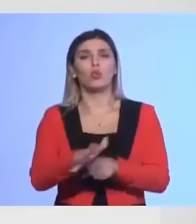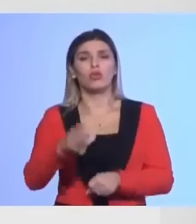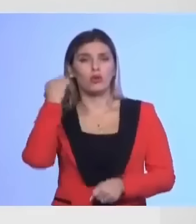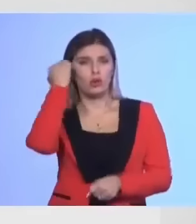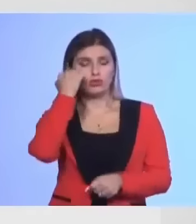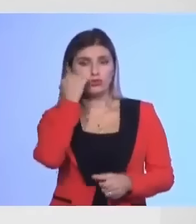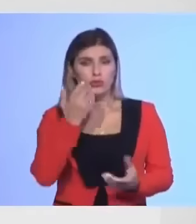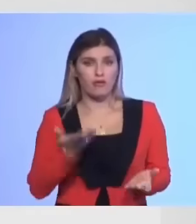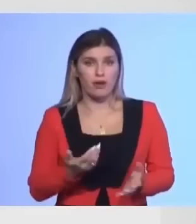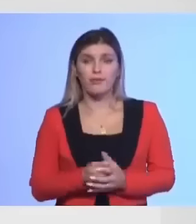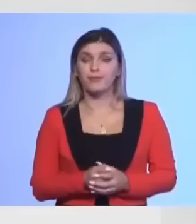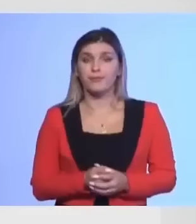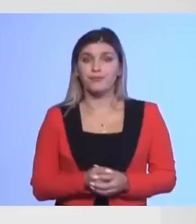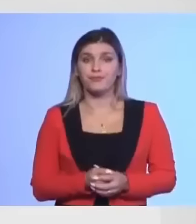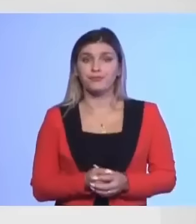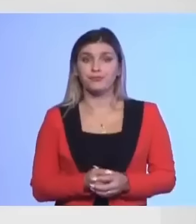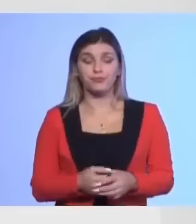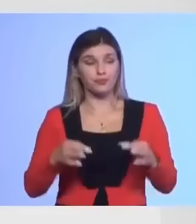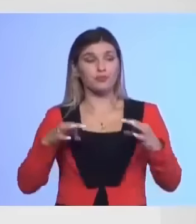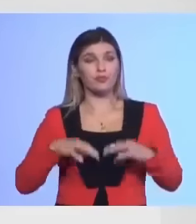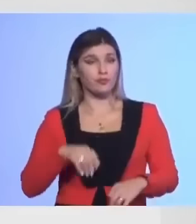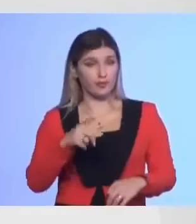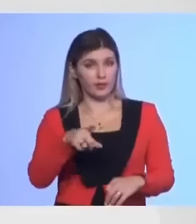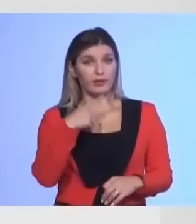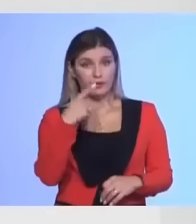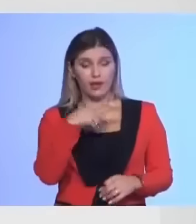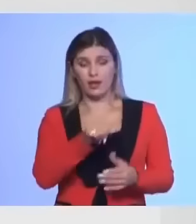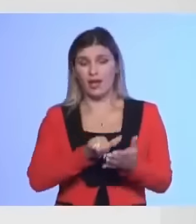Kosovës. Sipas presidencës, ajo që ka ndodhur